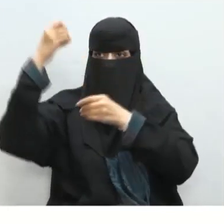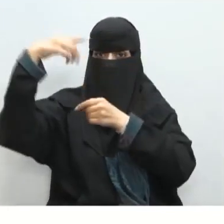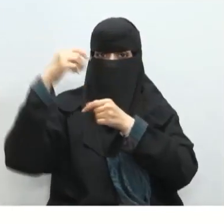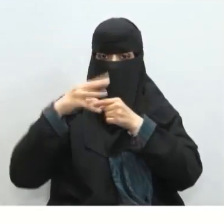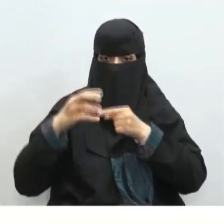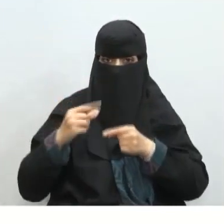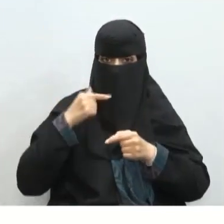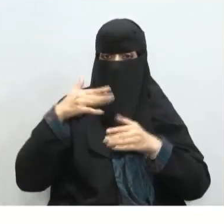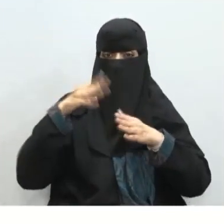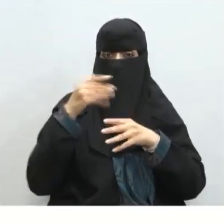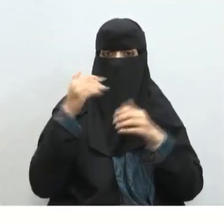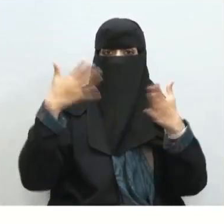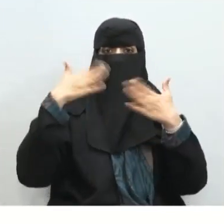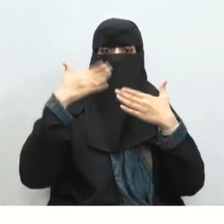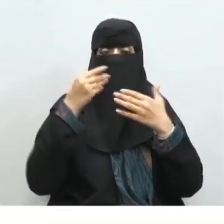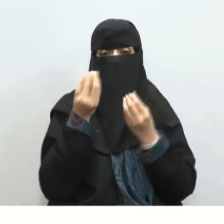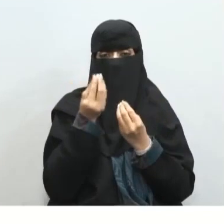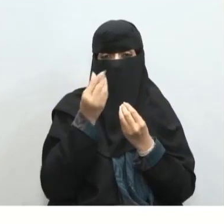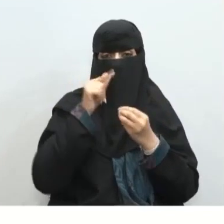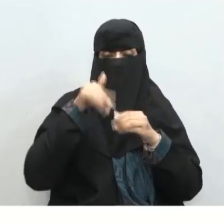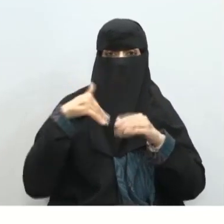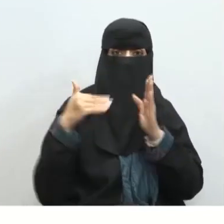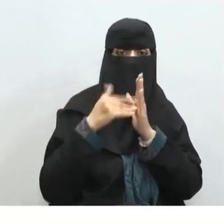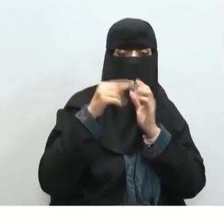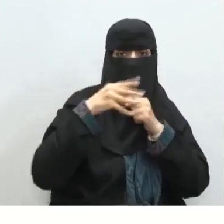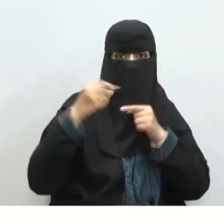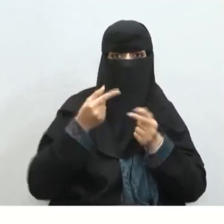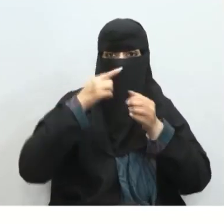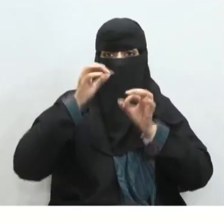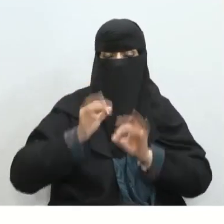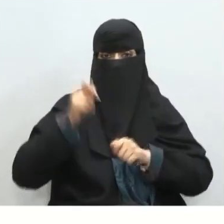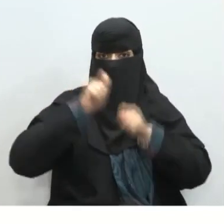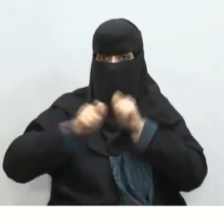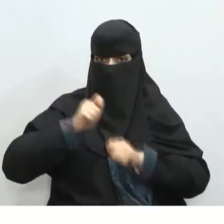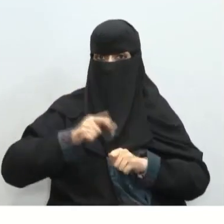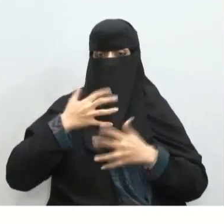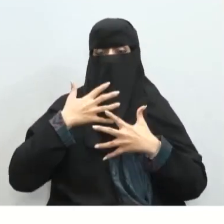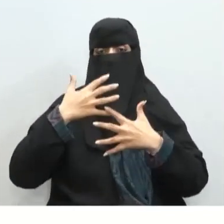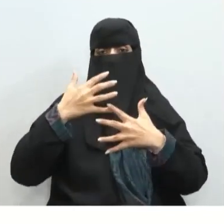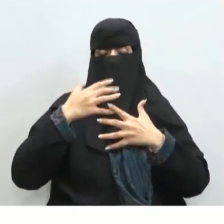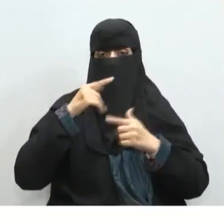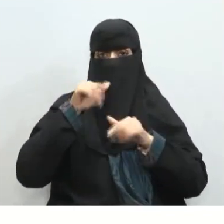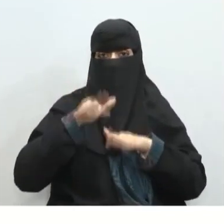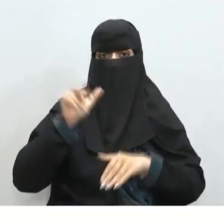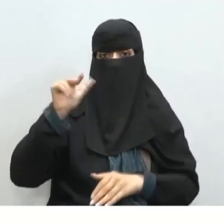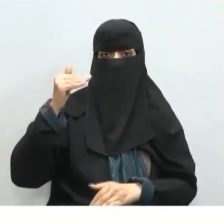تقل كميه الاكسجين المتحرر للجو مما يؤدي الى نقص كميته اللازمه لعمليه التنفس